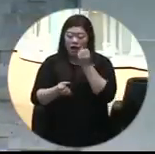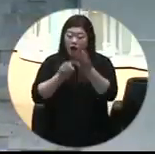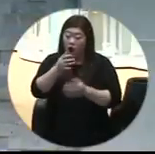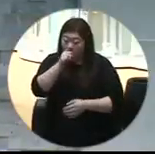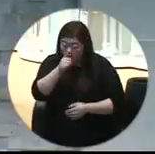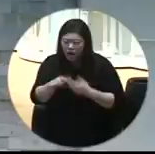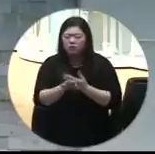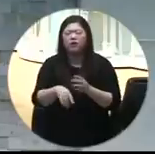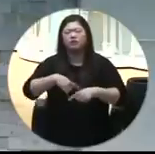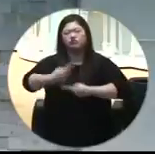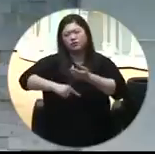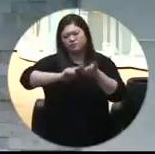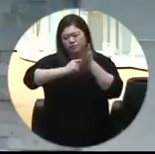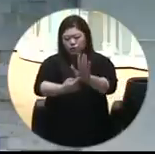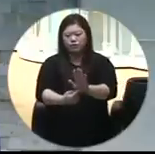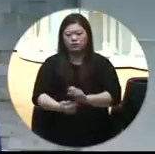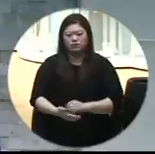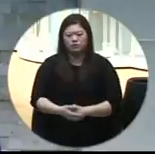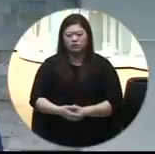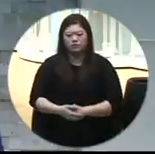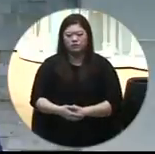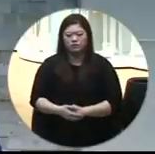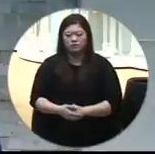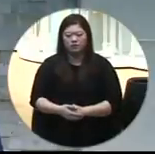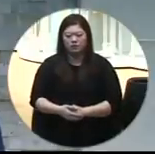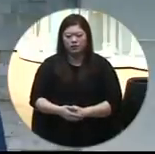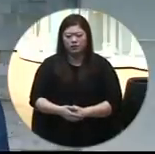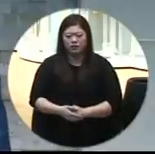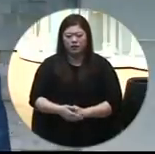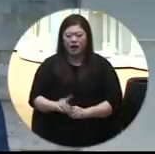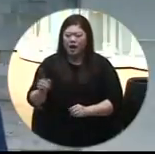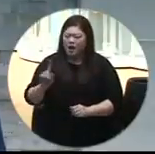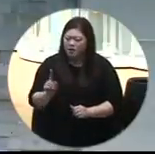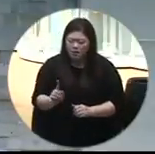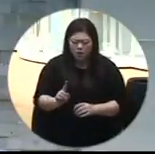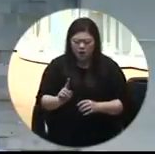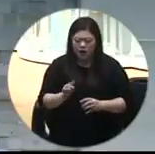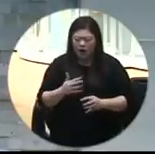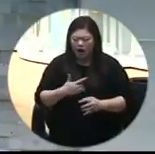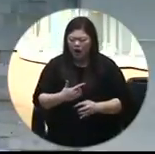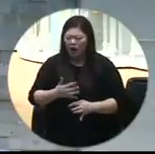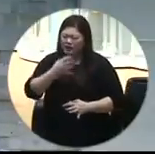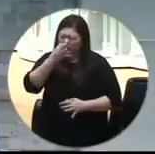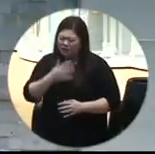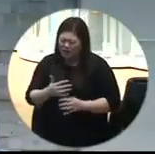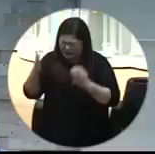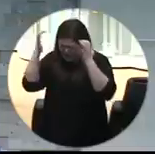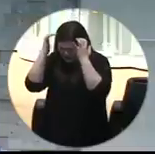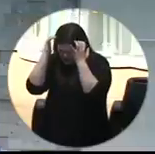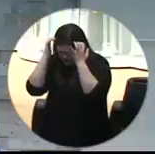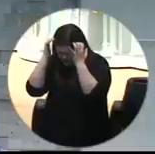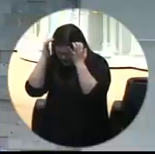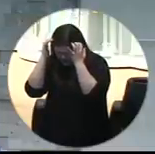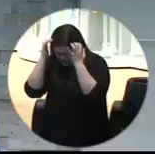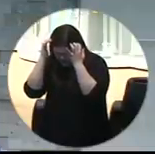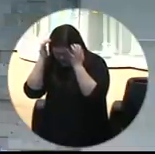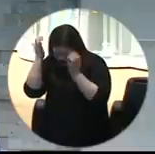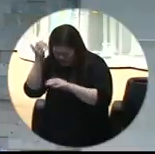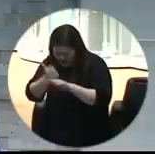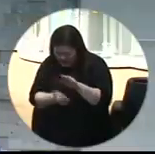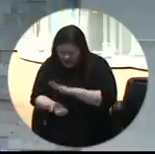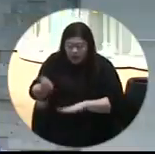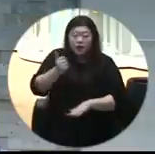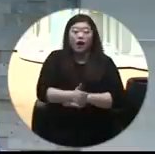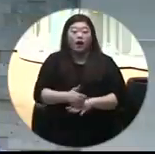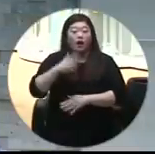바랍니다. 뭘 그렇게 거창하게 무슨 그렇게 힘들게 하는 것이 아니에요. 그냥 내게 있는 거 말하는 거